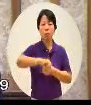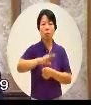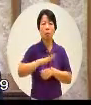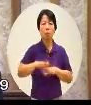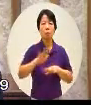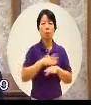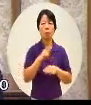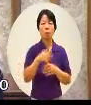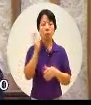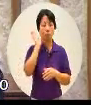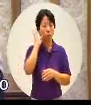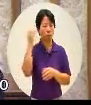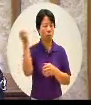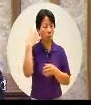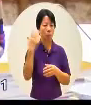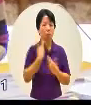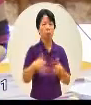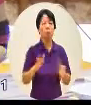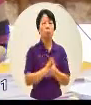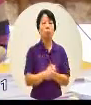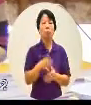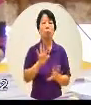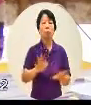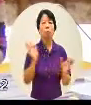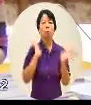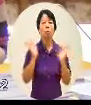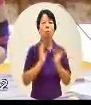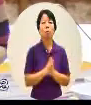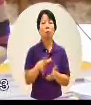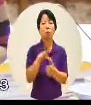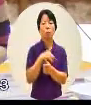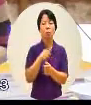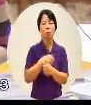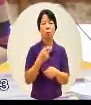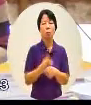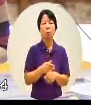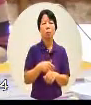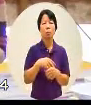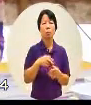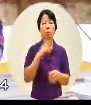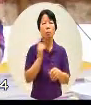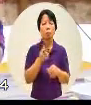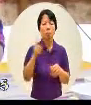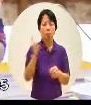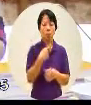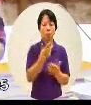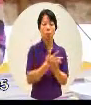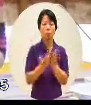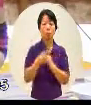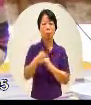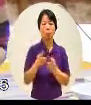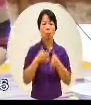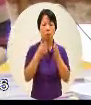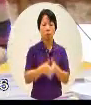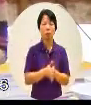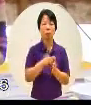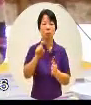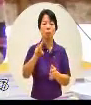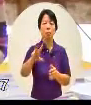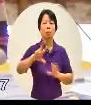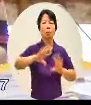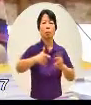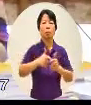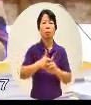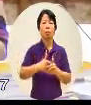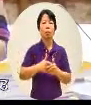力？因为我现在听外面大家说啊，现在的孩子、哦、都在学才艺，还有呢就是针对这个十二年国教在学学